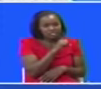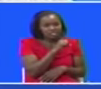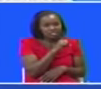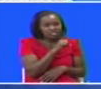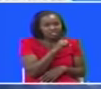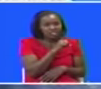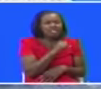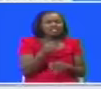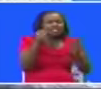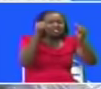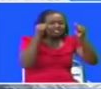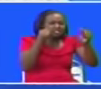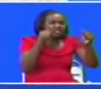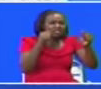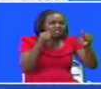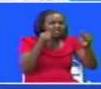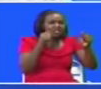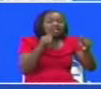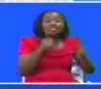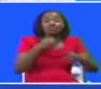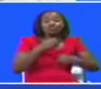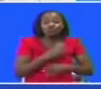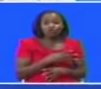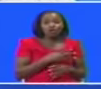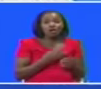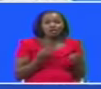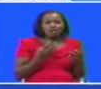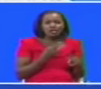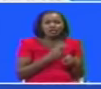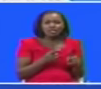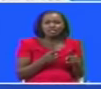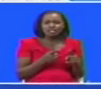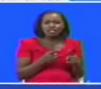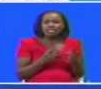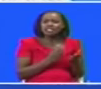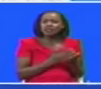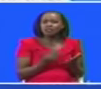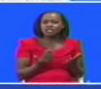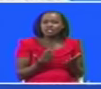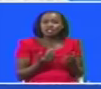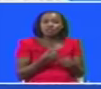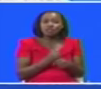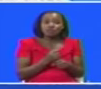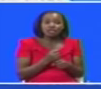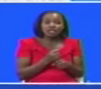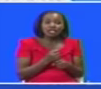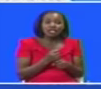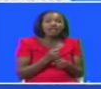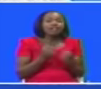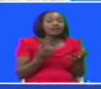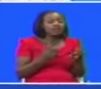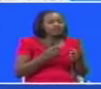hiyo imesumbua sana wananchi sana. Lakini kuna jambo mengi ambayo kinafanya hizo magomo